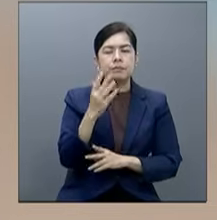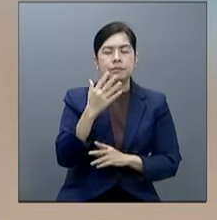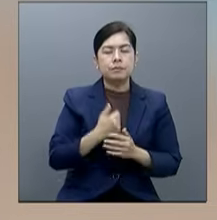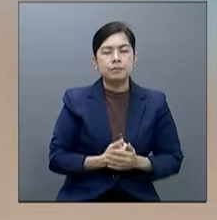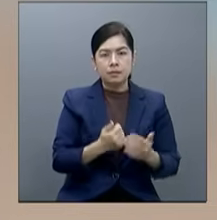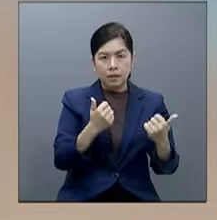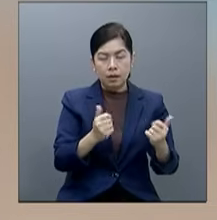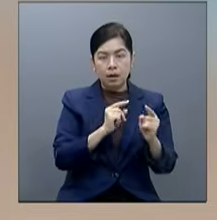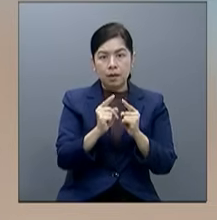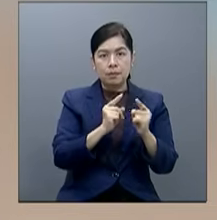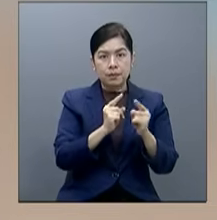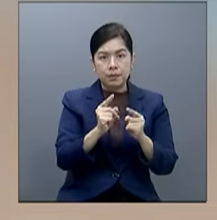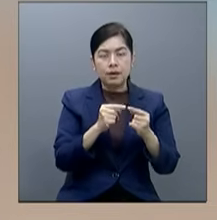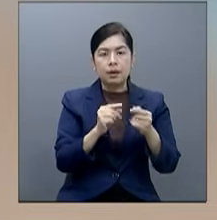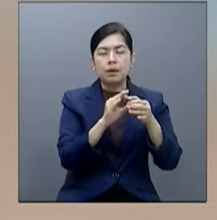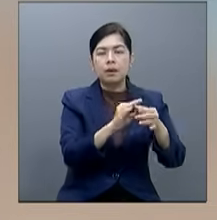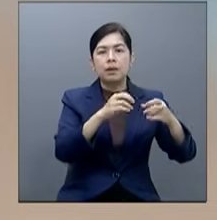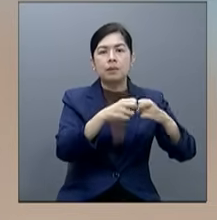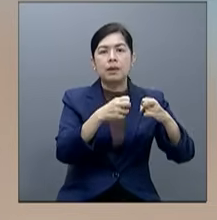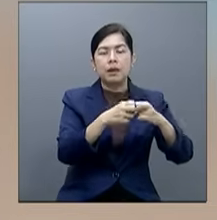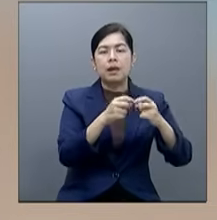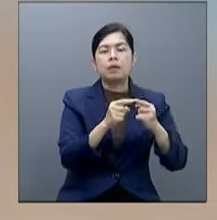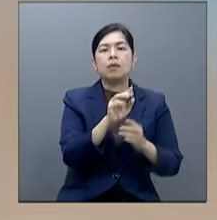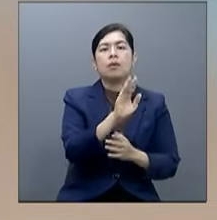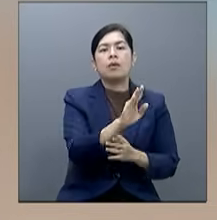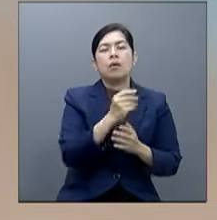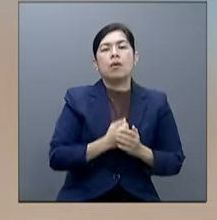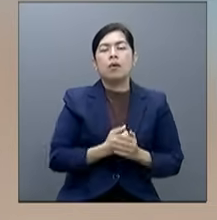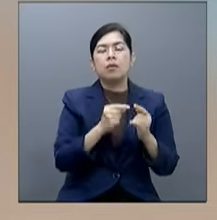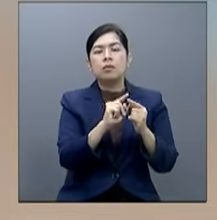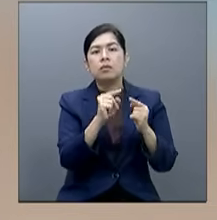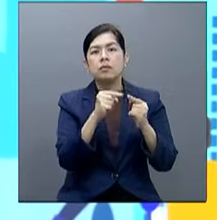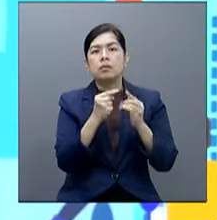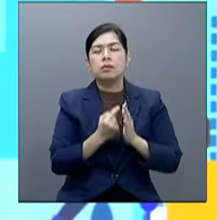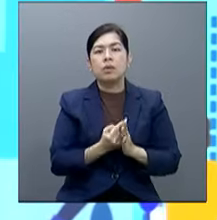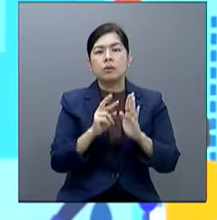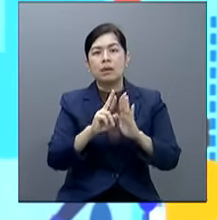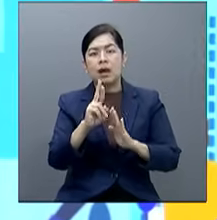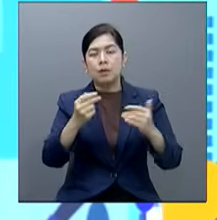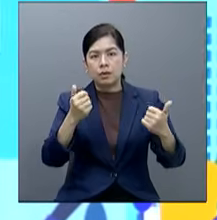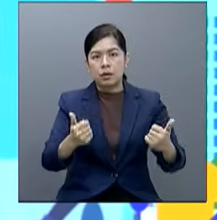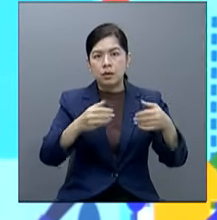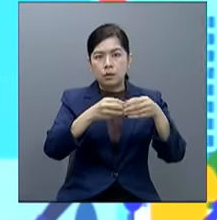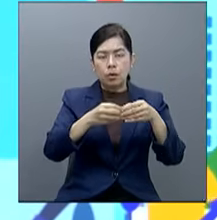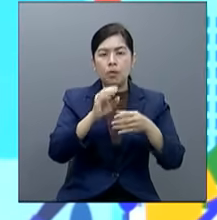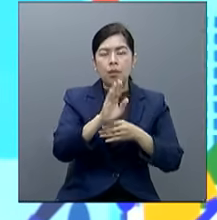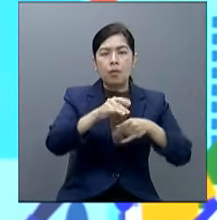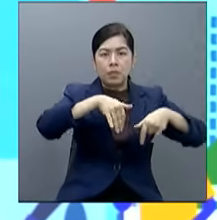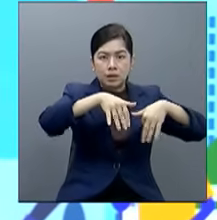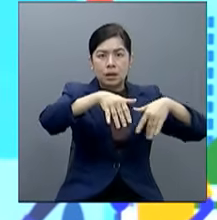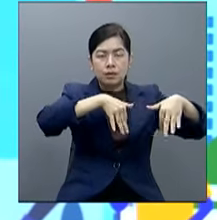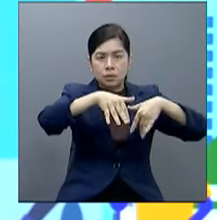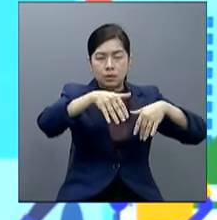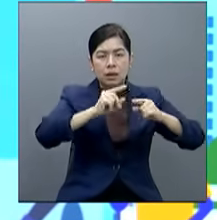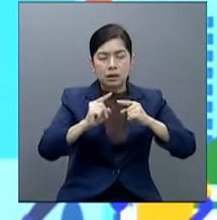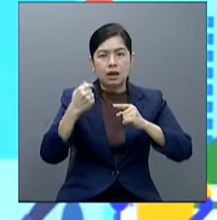มาพูดคุยกันค่ะถึงสถานการณ์ล่าสุดนะคะคุณผู้ชมว่าพวกเขาตอนนี้เป็นอย่างไรกันบ้างสถานการณ์น้ำหรือแม้แต่การรับ